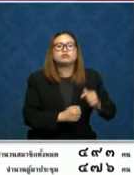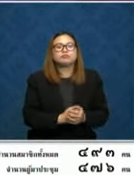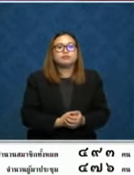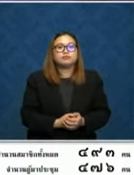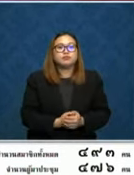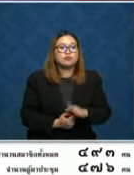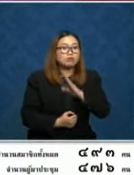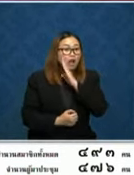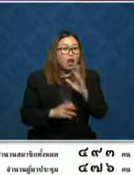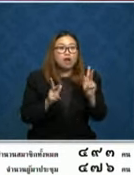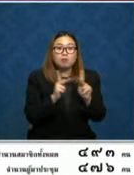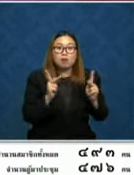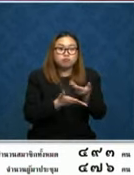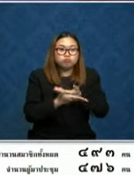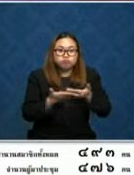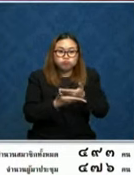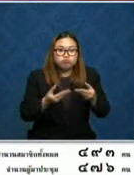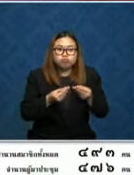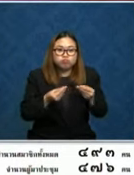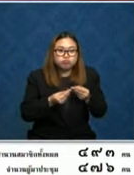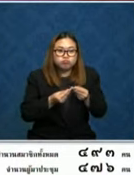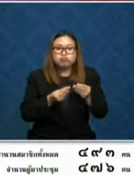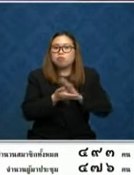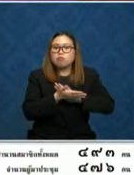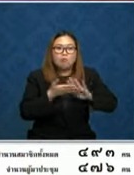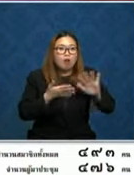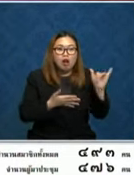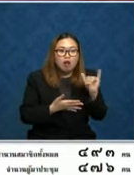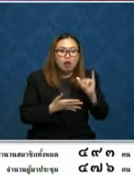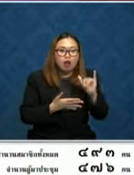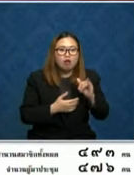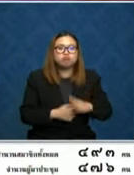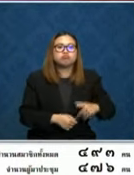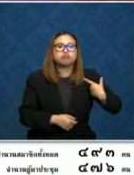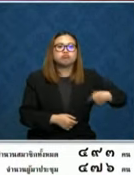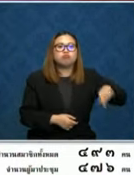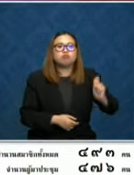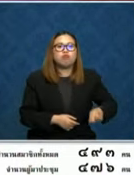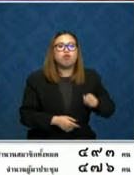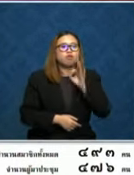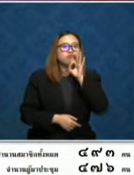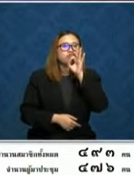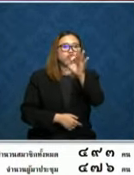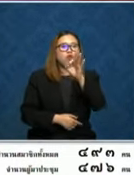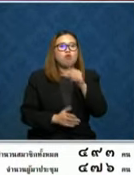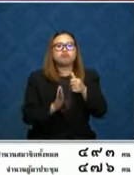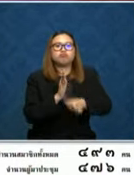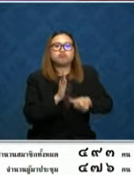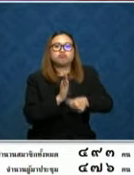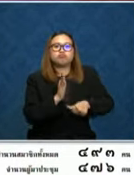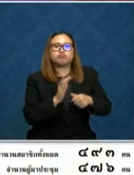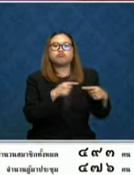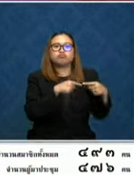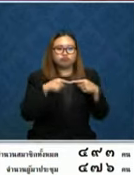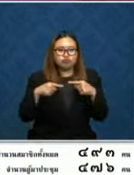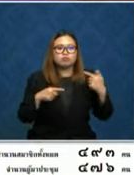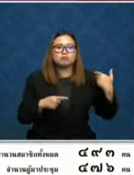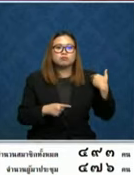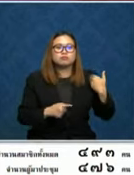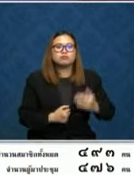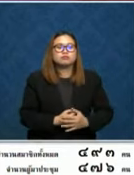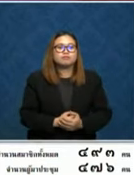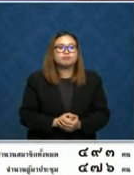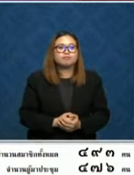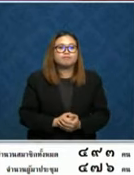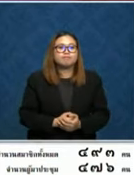จภายในกำหนดผู้อุทธรณ์ต้องไปฟ้องนะครับต่อศาลภาษีอีกนะครับแล้วก็ผมเอาสถิติมาให้ดูนะครับก็